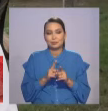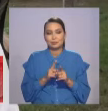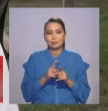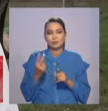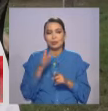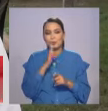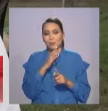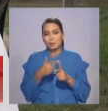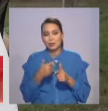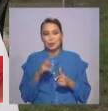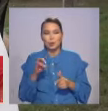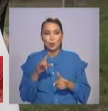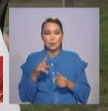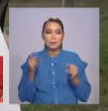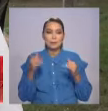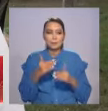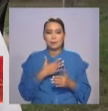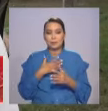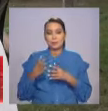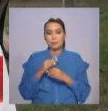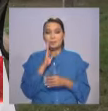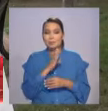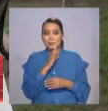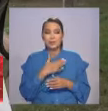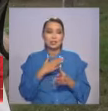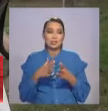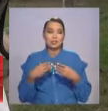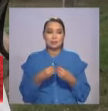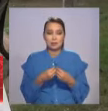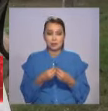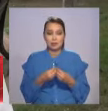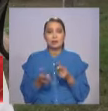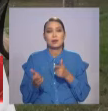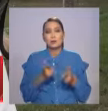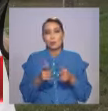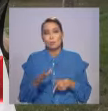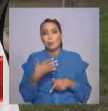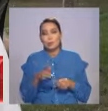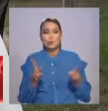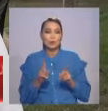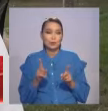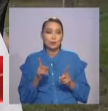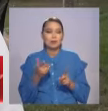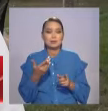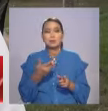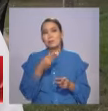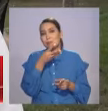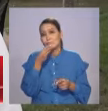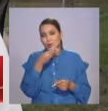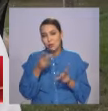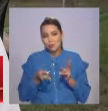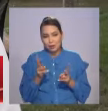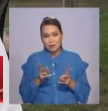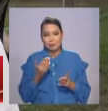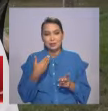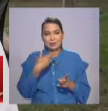мамой. На Наурыз вместе с моей мамой и нашей семьей мы готовим баурсаки, делаем бешбармак. Также мы